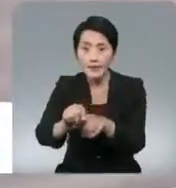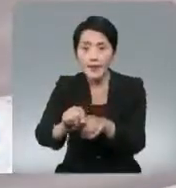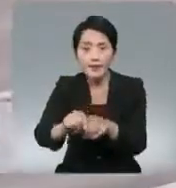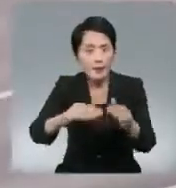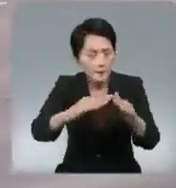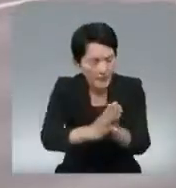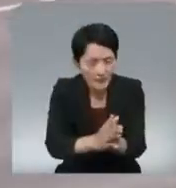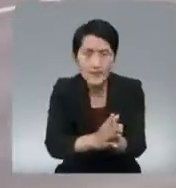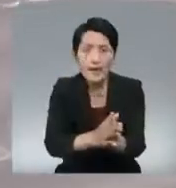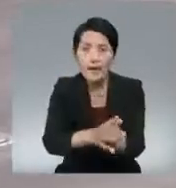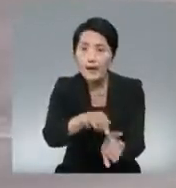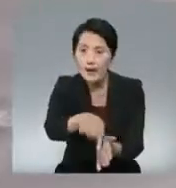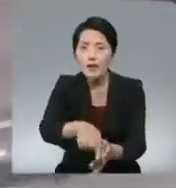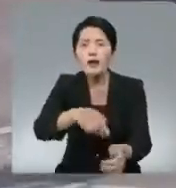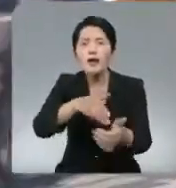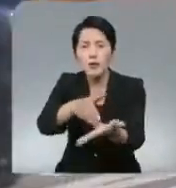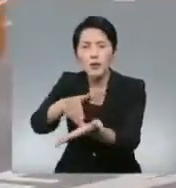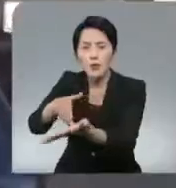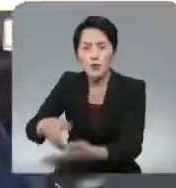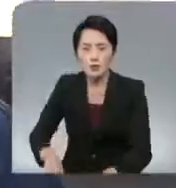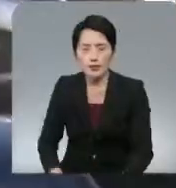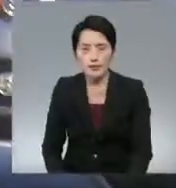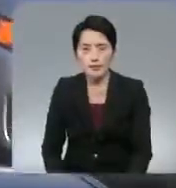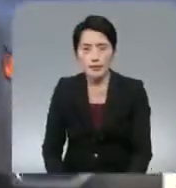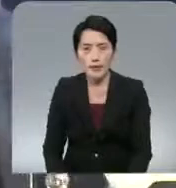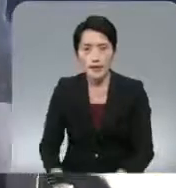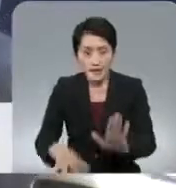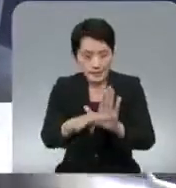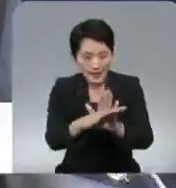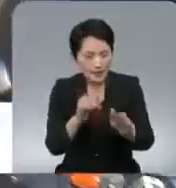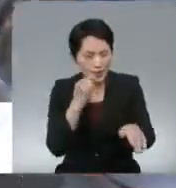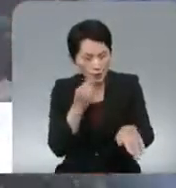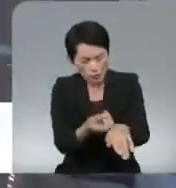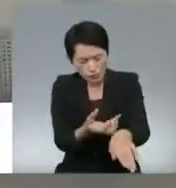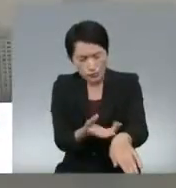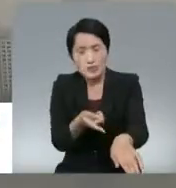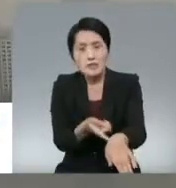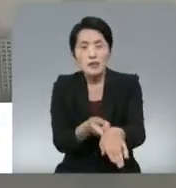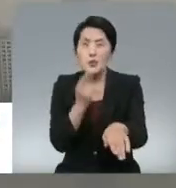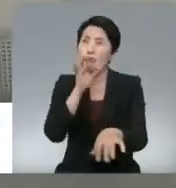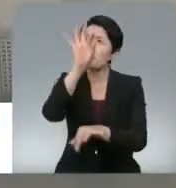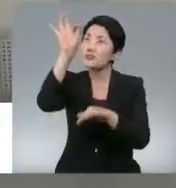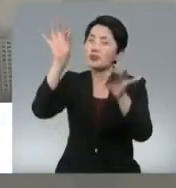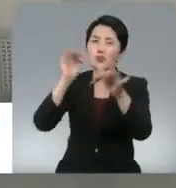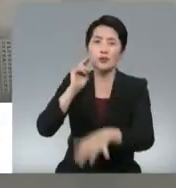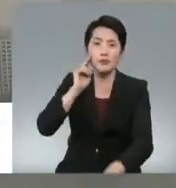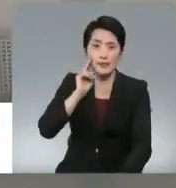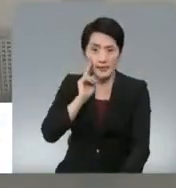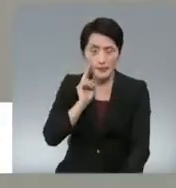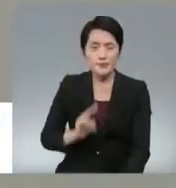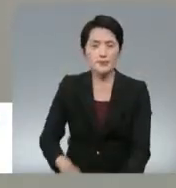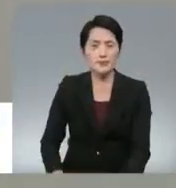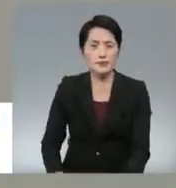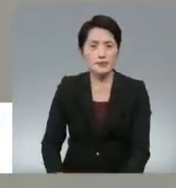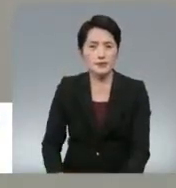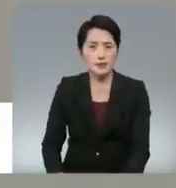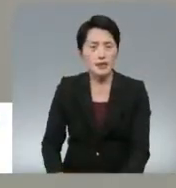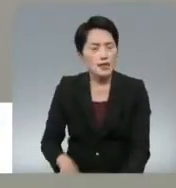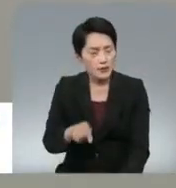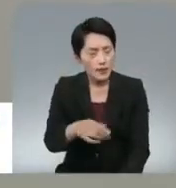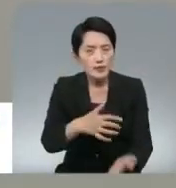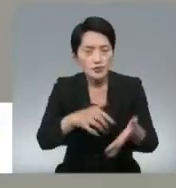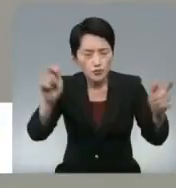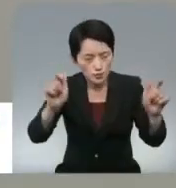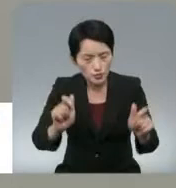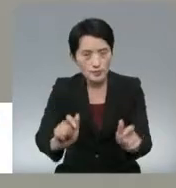sôi sau đó thành phố sẽ mở rộng khu vực cấm ra toàn bộ thủ đô từ năm 2030 từ năm sau thành phố sẽ hỗ trợ